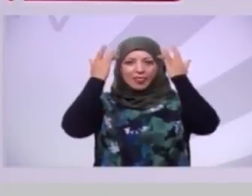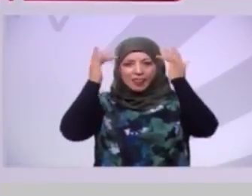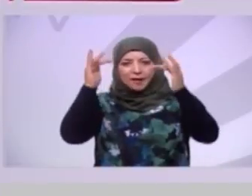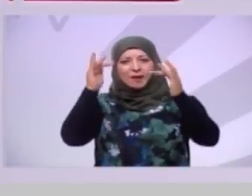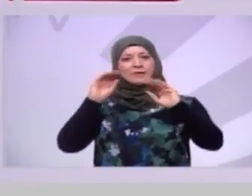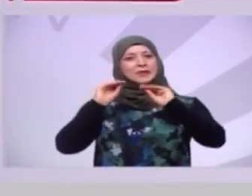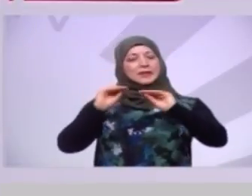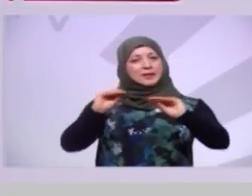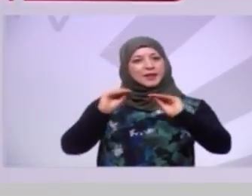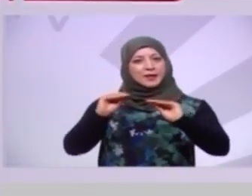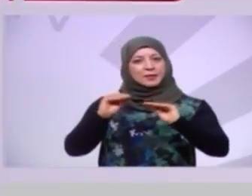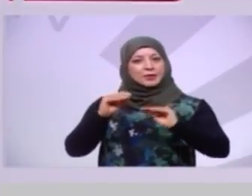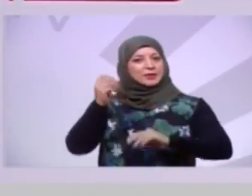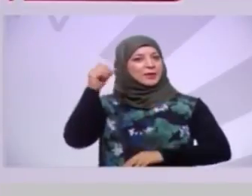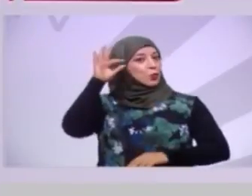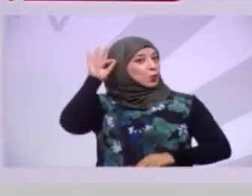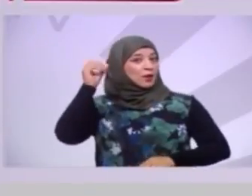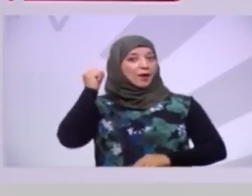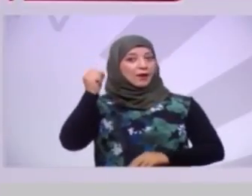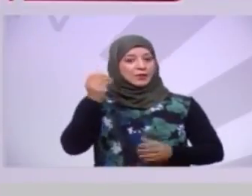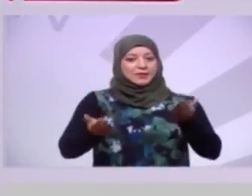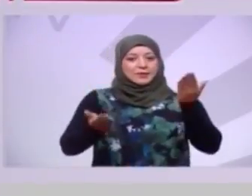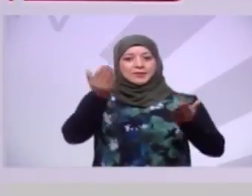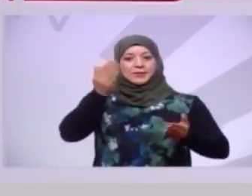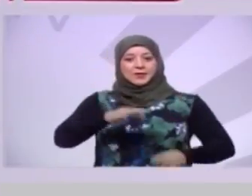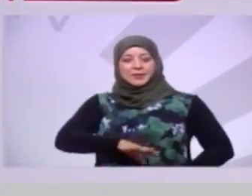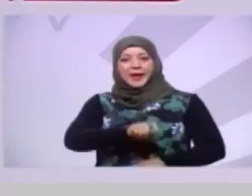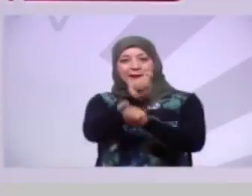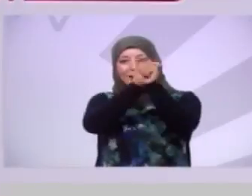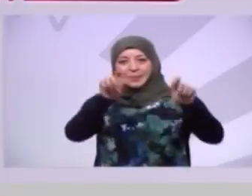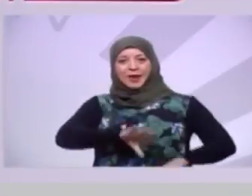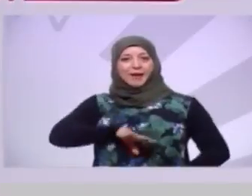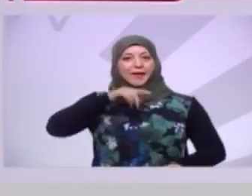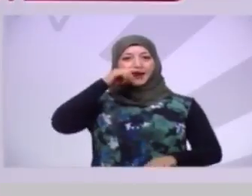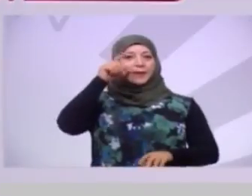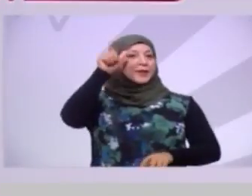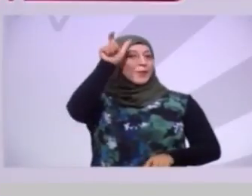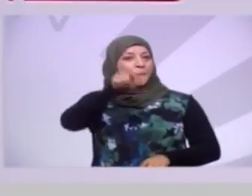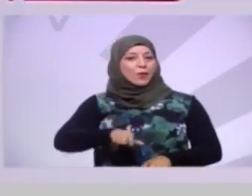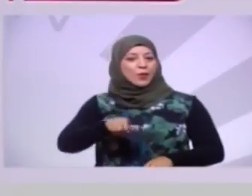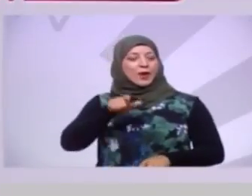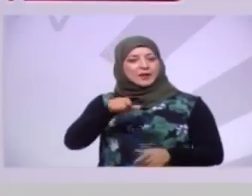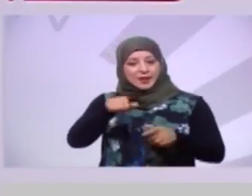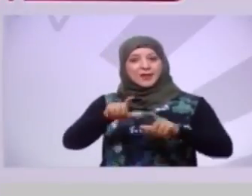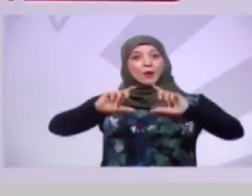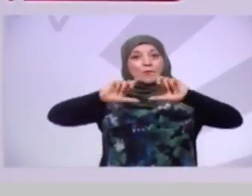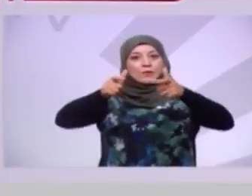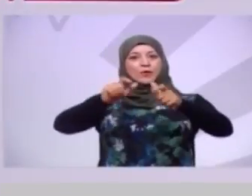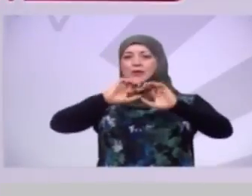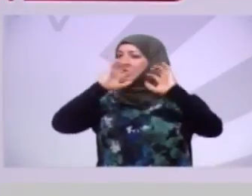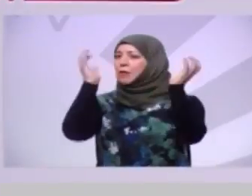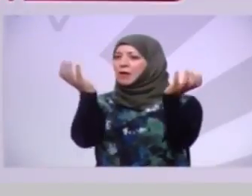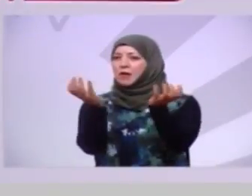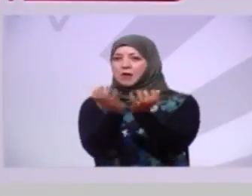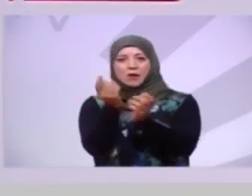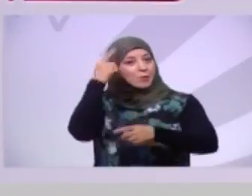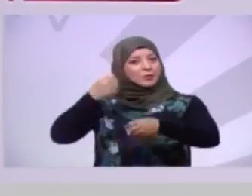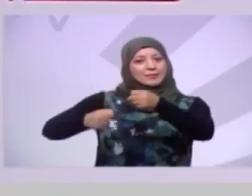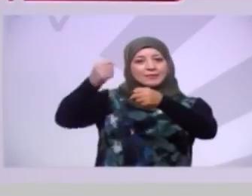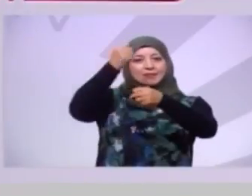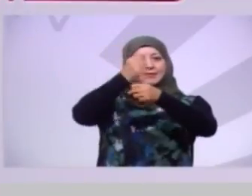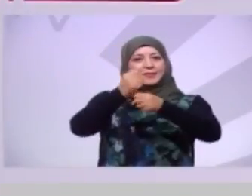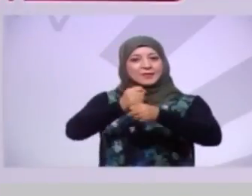تونس الدوله القويه والحاله التي تحفظ كرامه المواطن اخواني اخواتي هذه فرصه لنا جميعا لتركيز ودعم